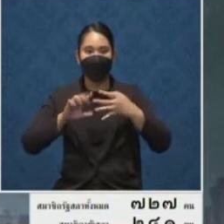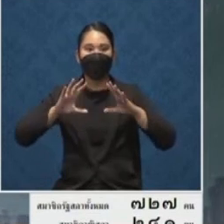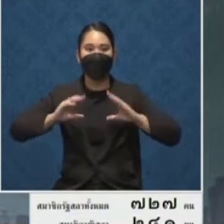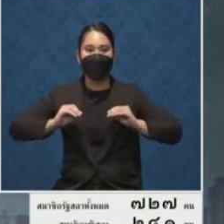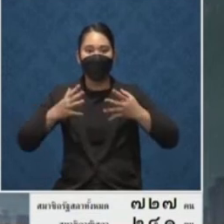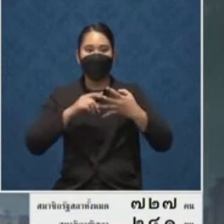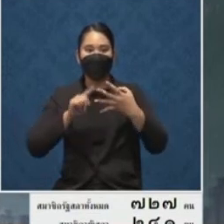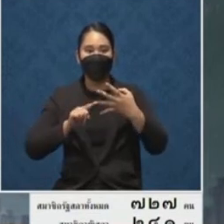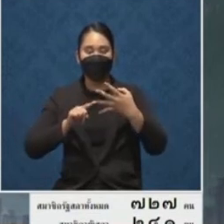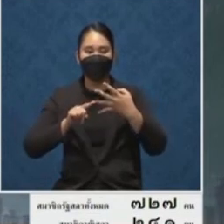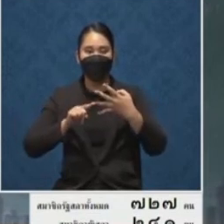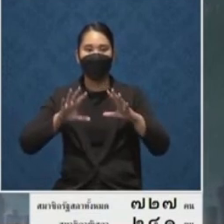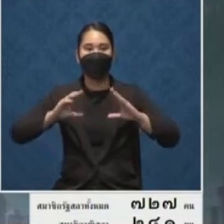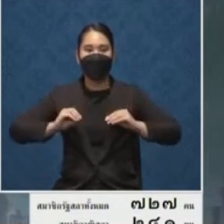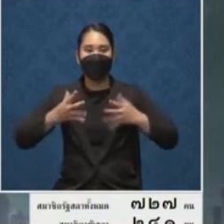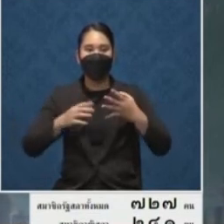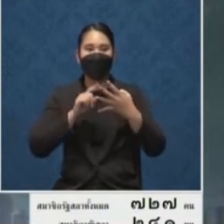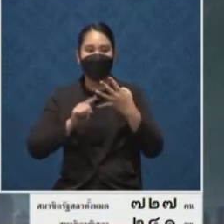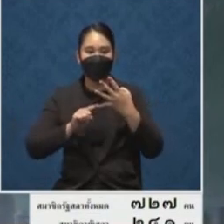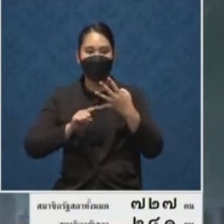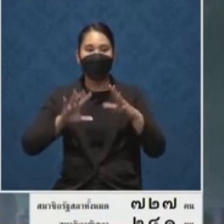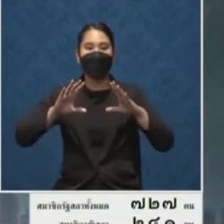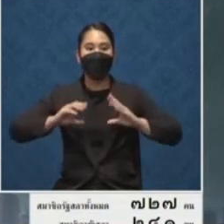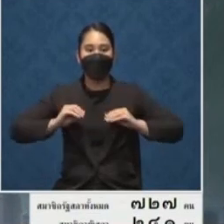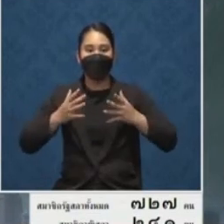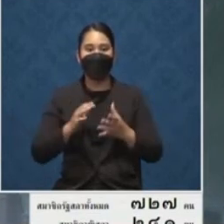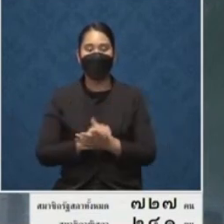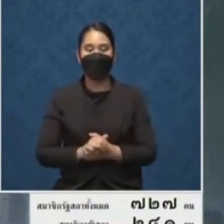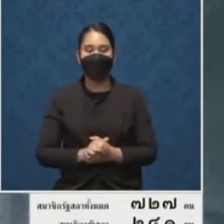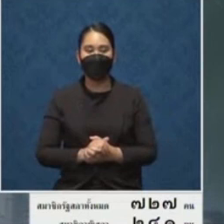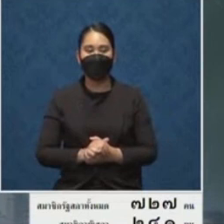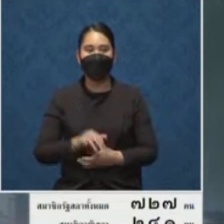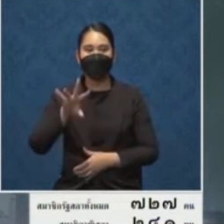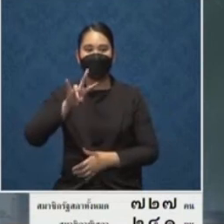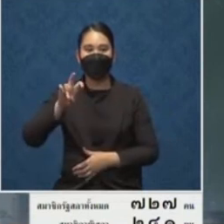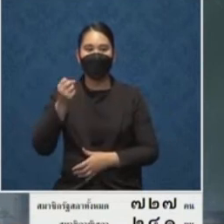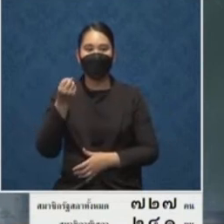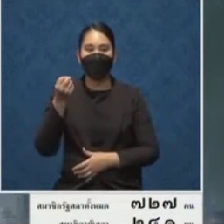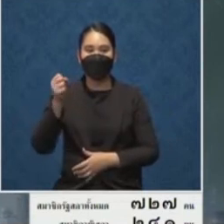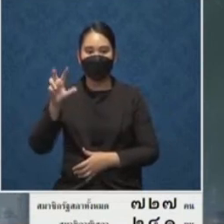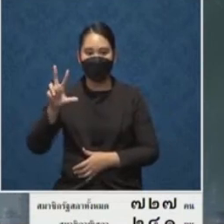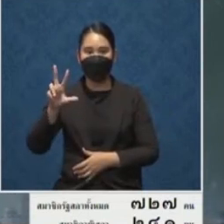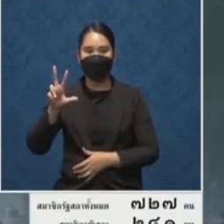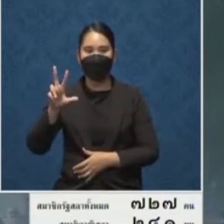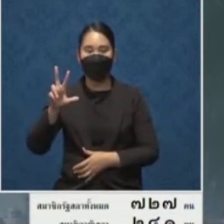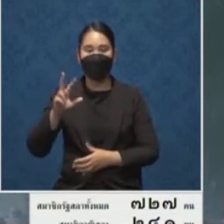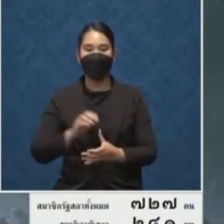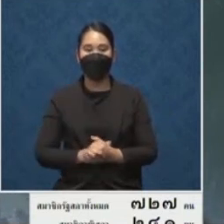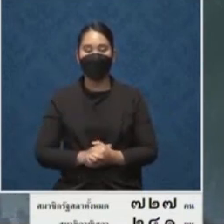1ไม่รับหลักการ2ไม่รับหลักการ3ไม่รับหลักการ4ไม่รับหลักการ